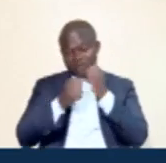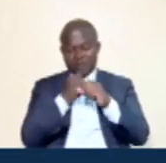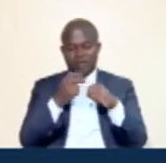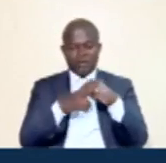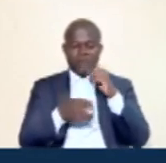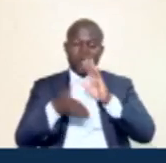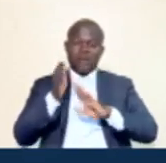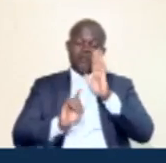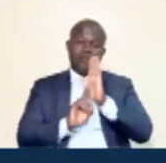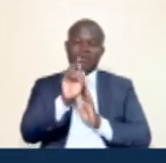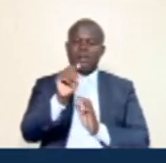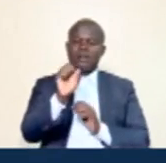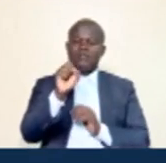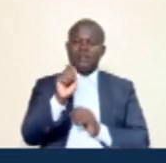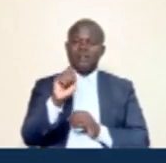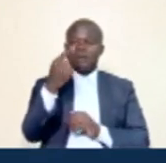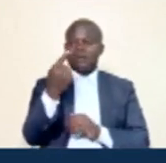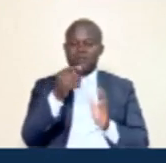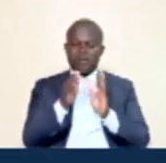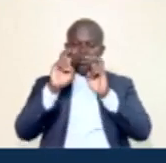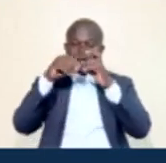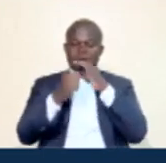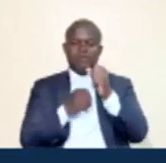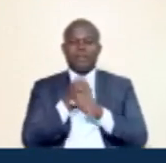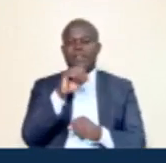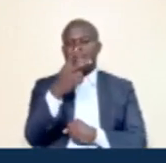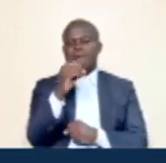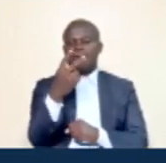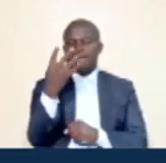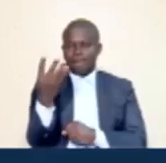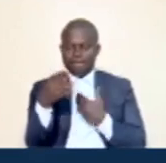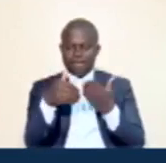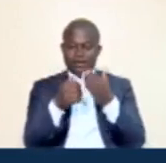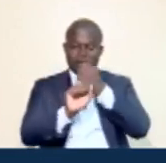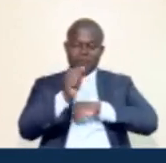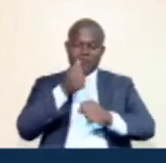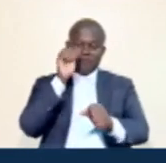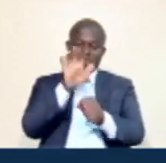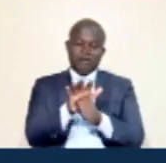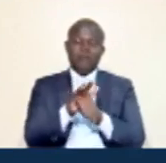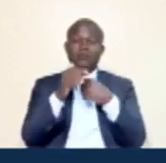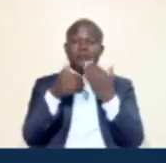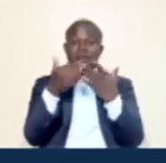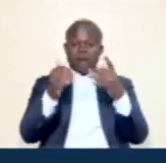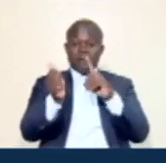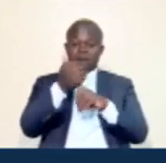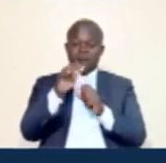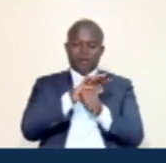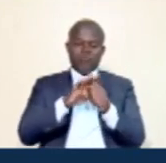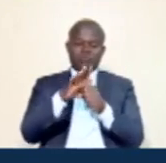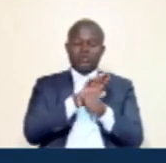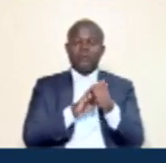kwihutisha iterambere NST1 iteganya ko mu mwaka w'2024 ibikorwa byinshi bizaba byagezweho